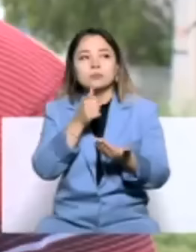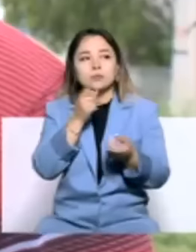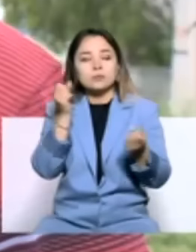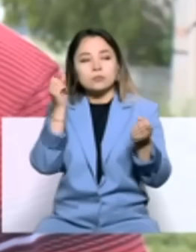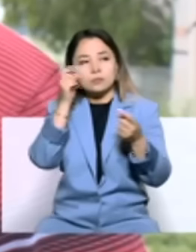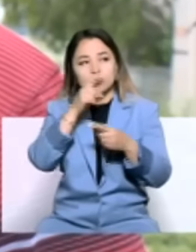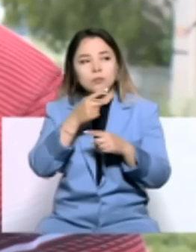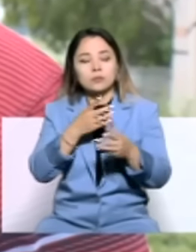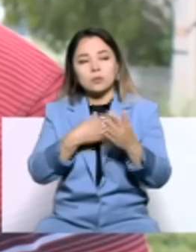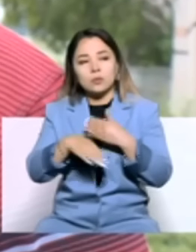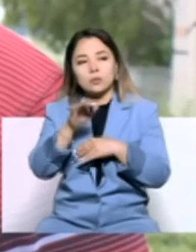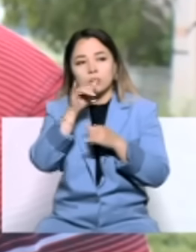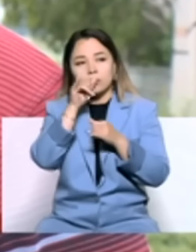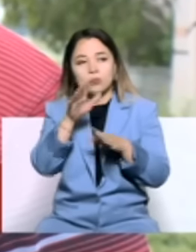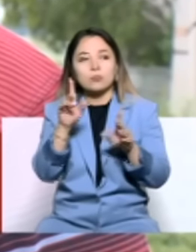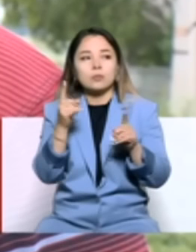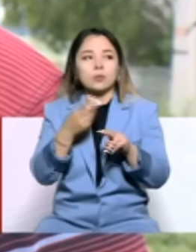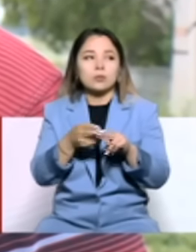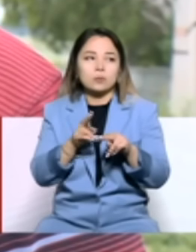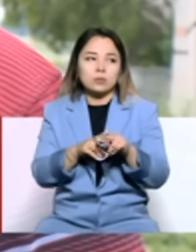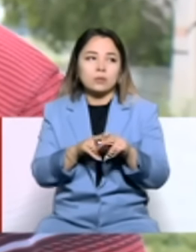едік. Кете алмайсың, қалай кетесің?